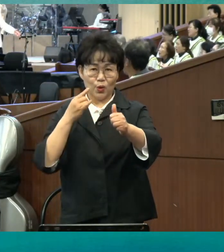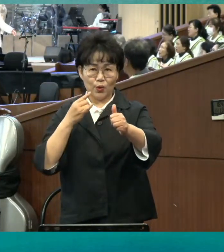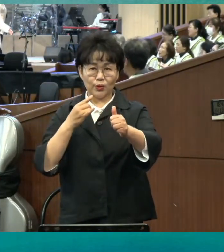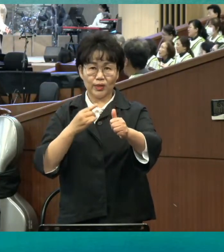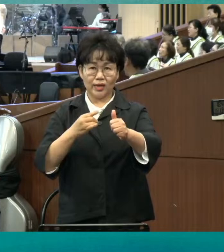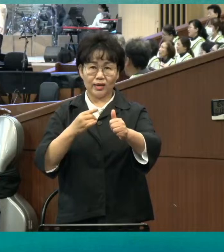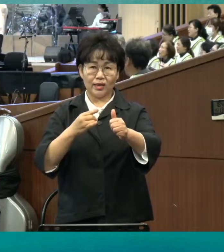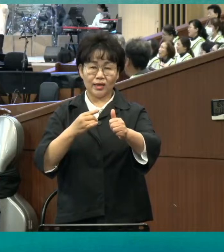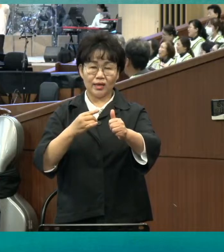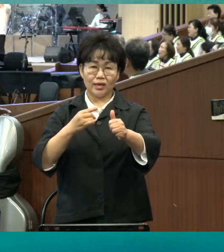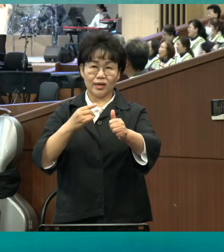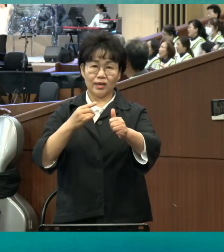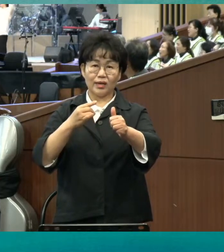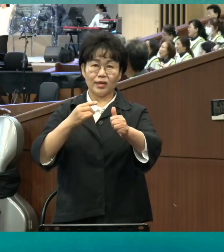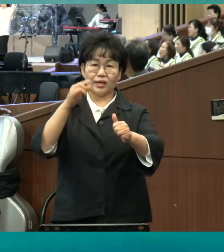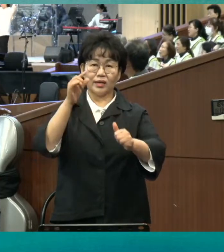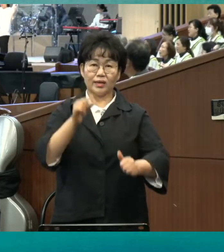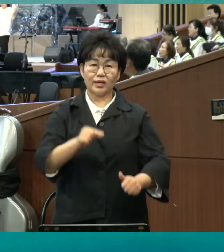자손께